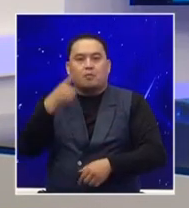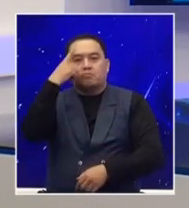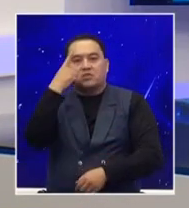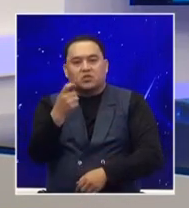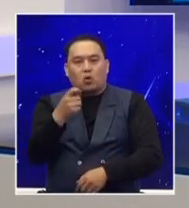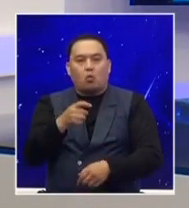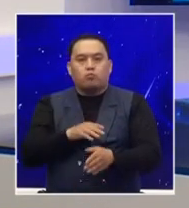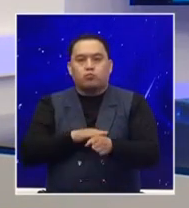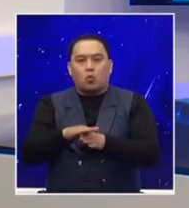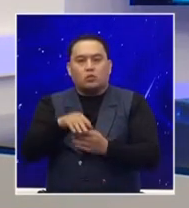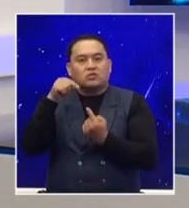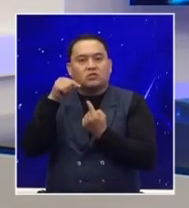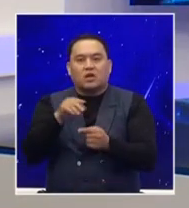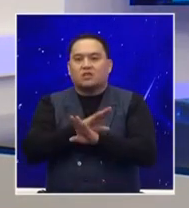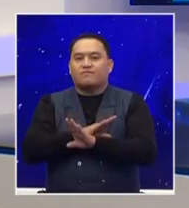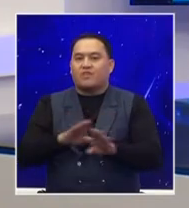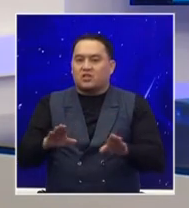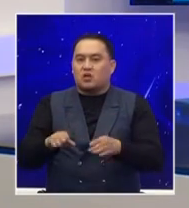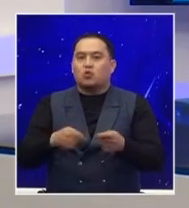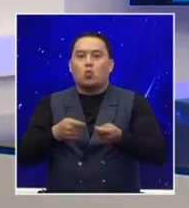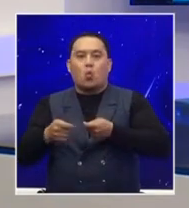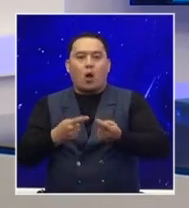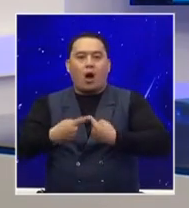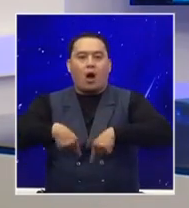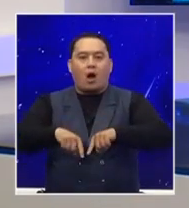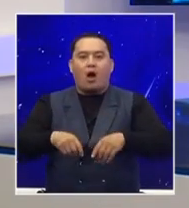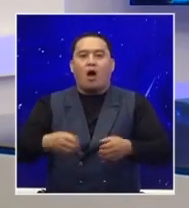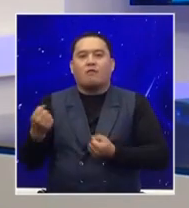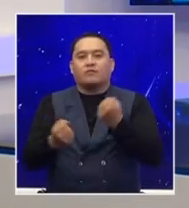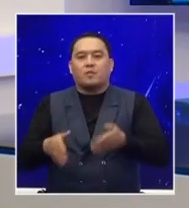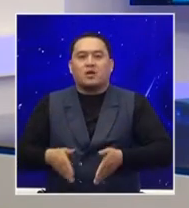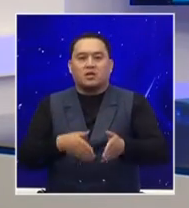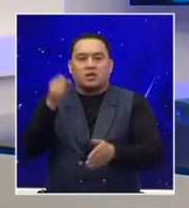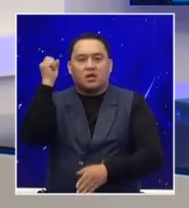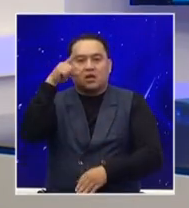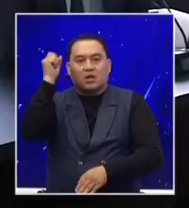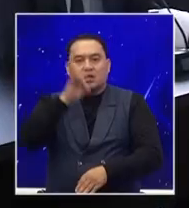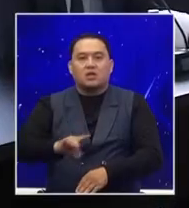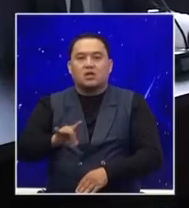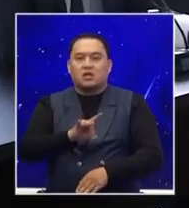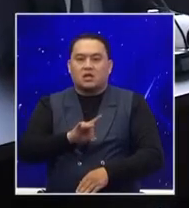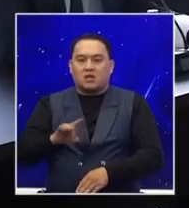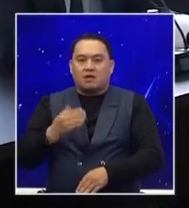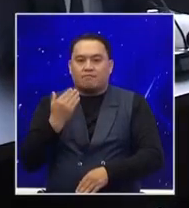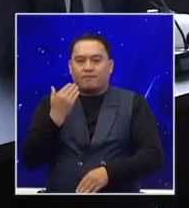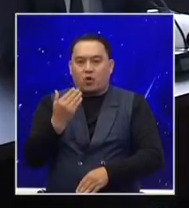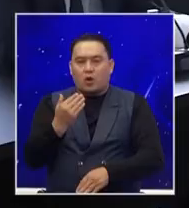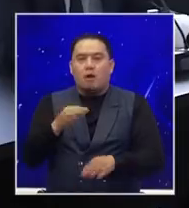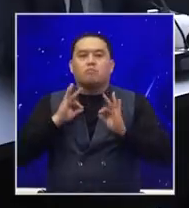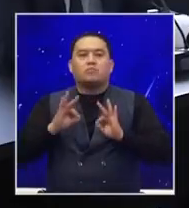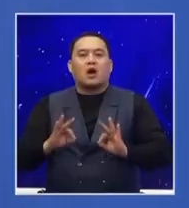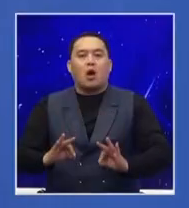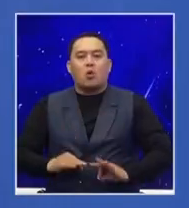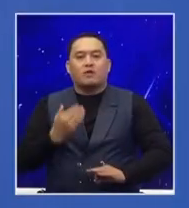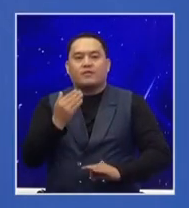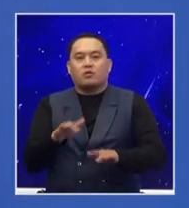Предупреждение о неполном служебном соответствии получил руководитель отдела автомобильных дорог из Кельдинского района Елиздер Серикпаев. Прокуроры